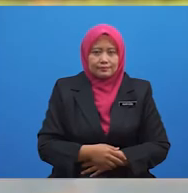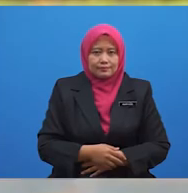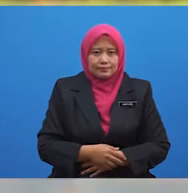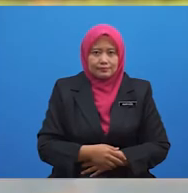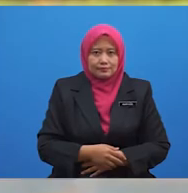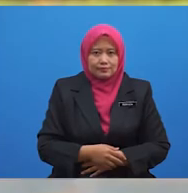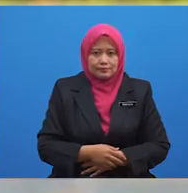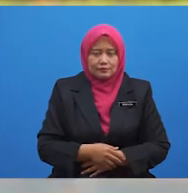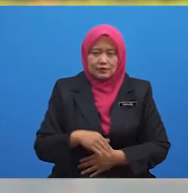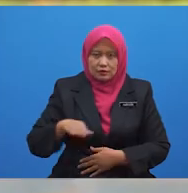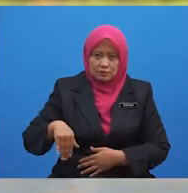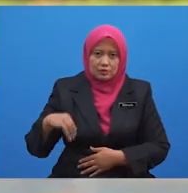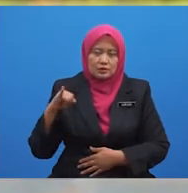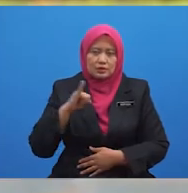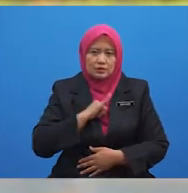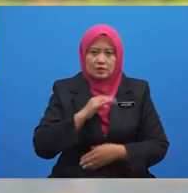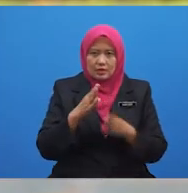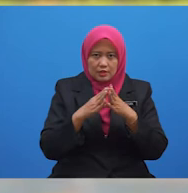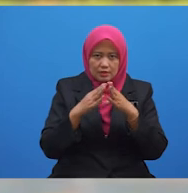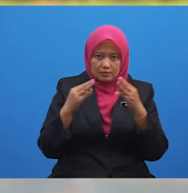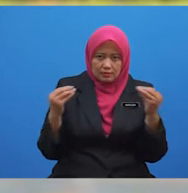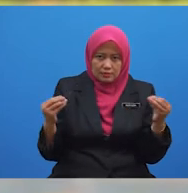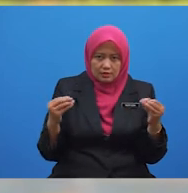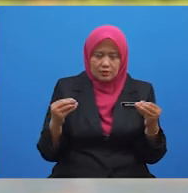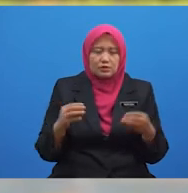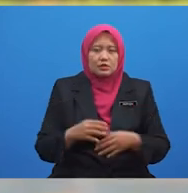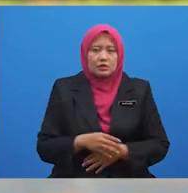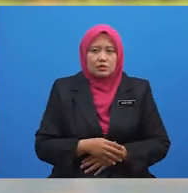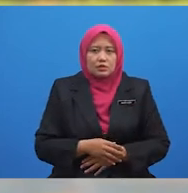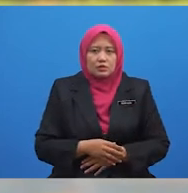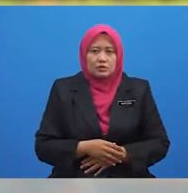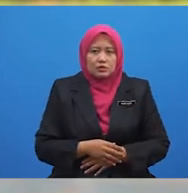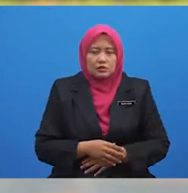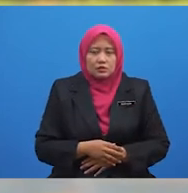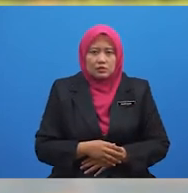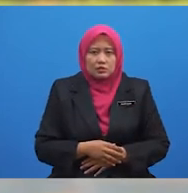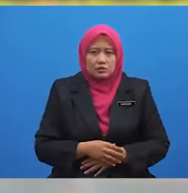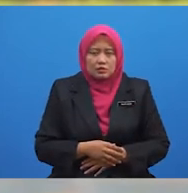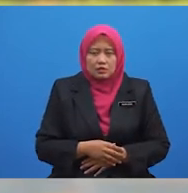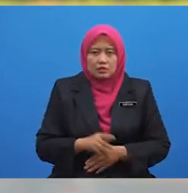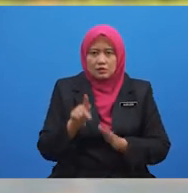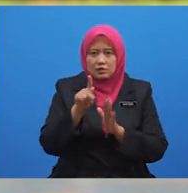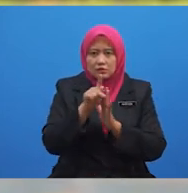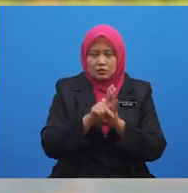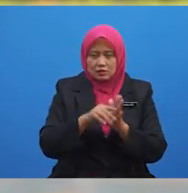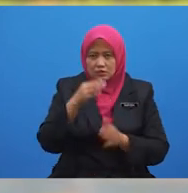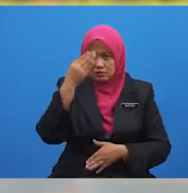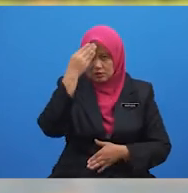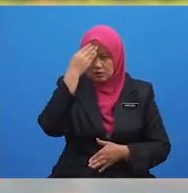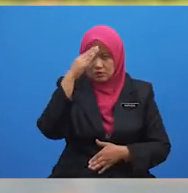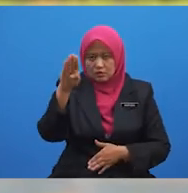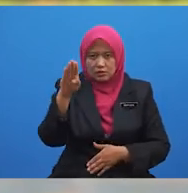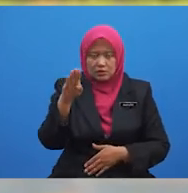Baiklah murid-murid, sebelum cikgu berundur diri, suka untuk cikgu ingatkan kewibawaan dan kebijaksanaan